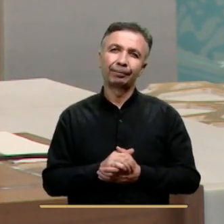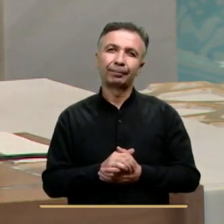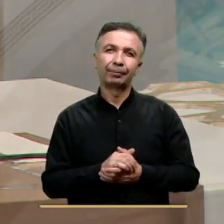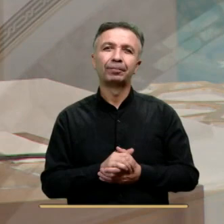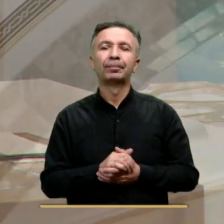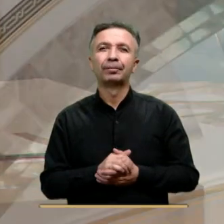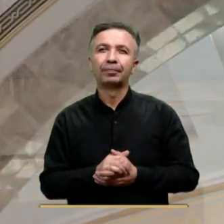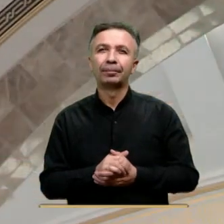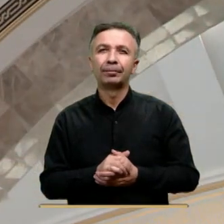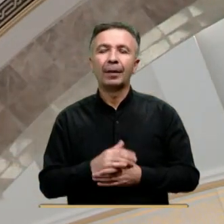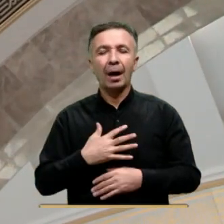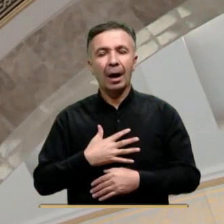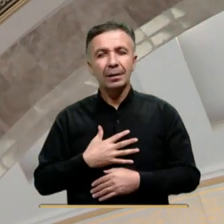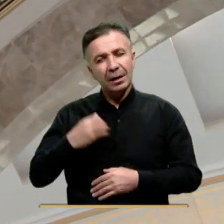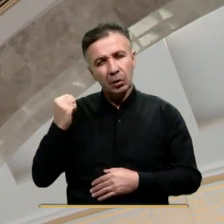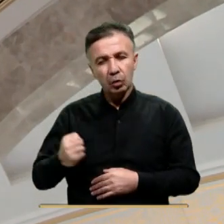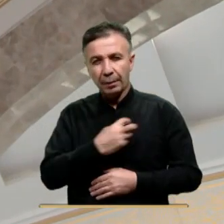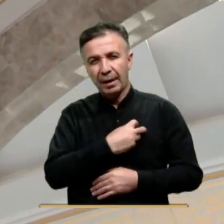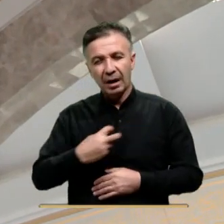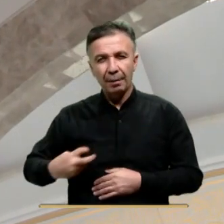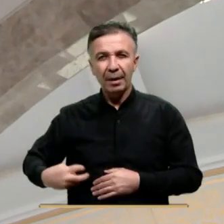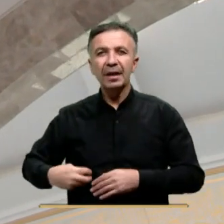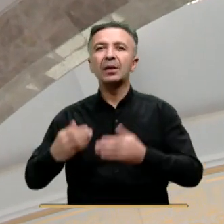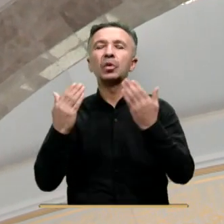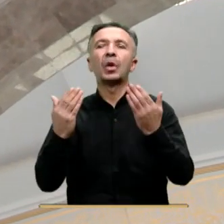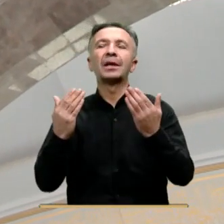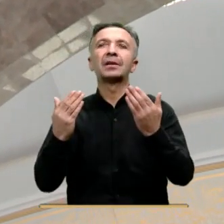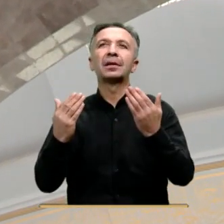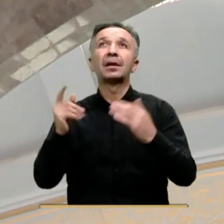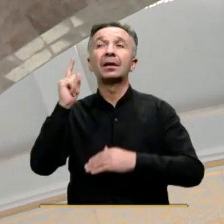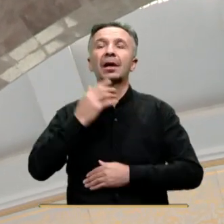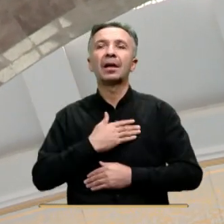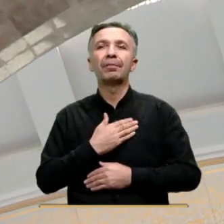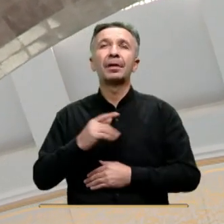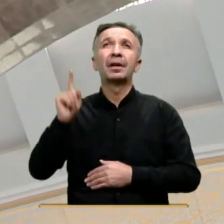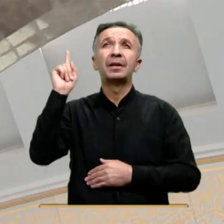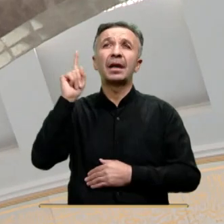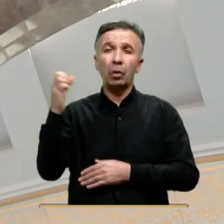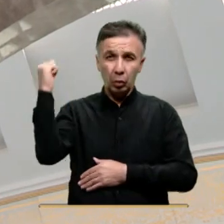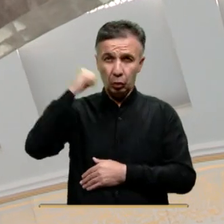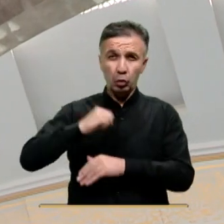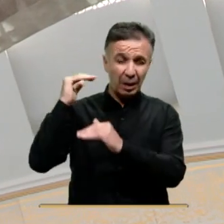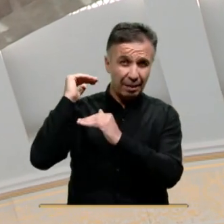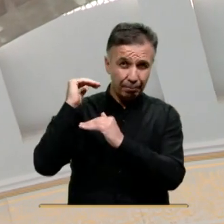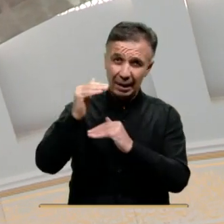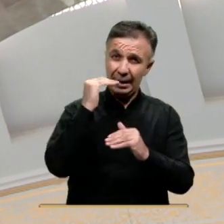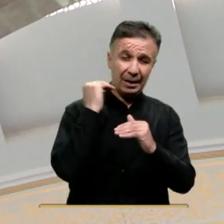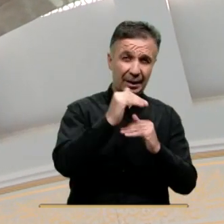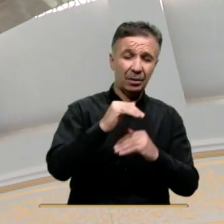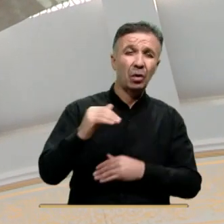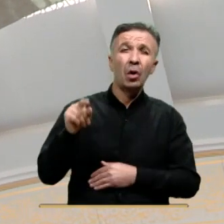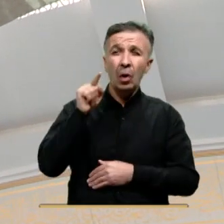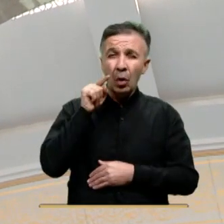Rabbi Hz Musa'nın duasıyla Ya Rabbi sen o Düşmanların o